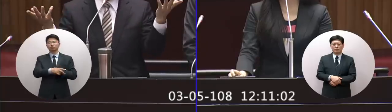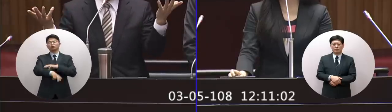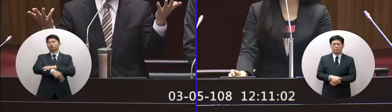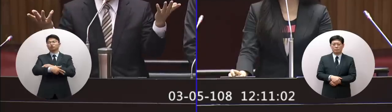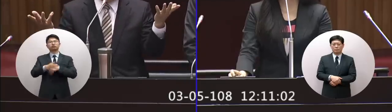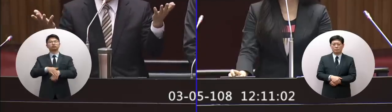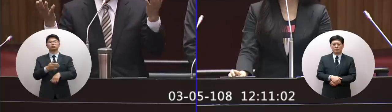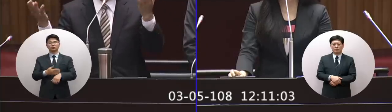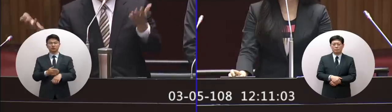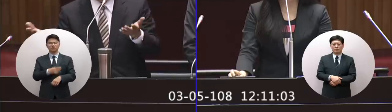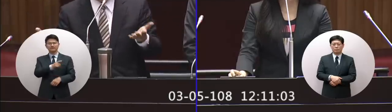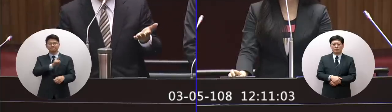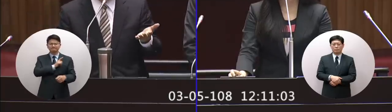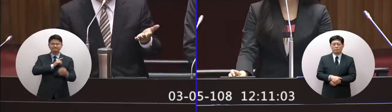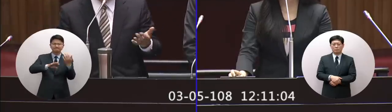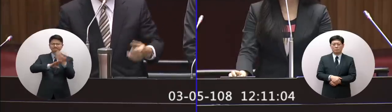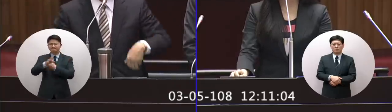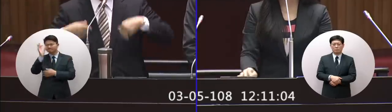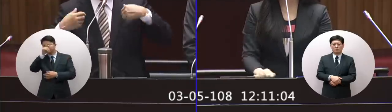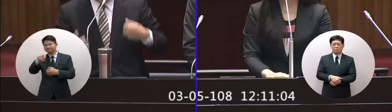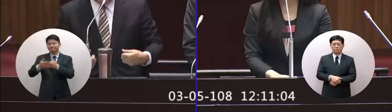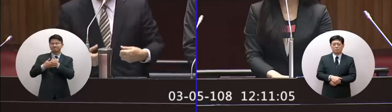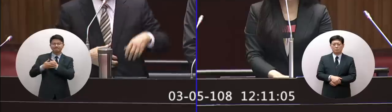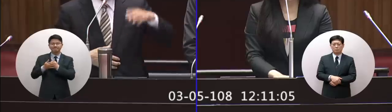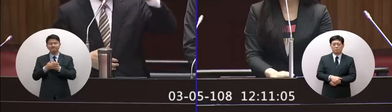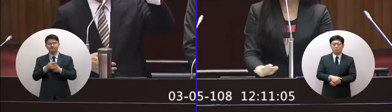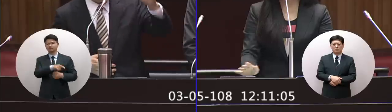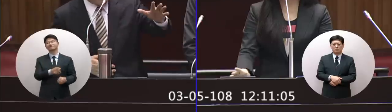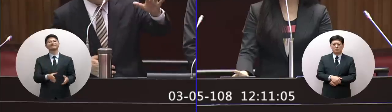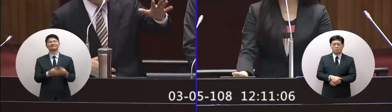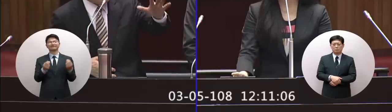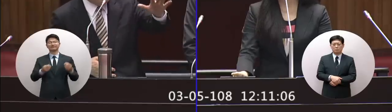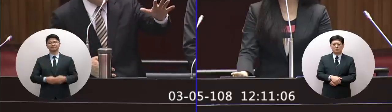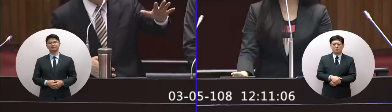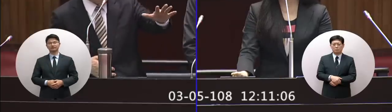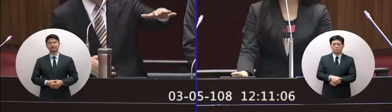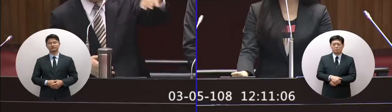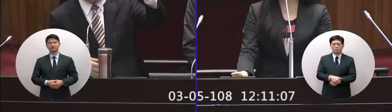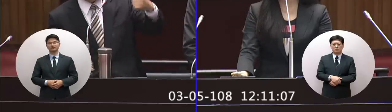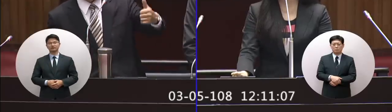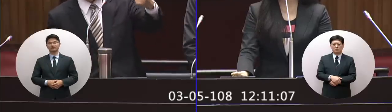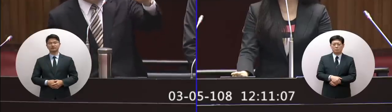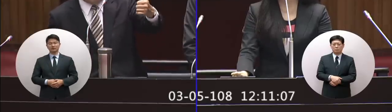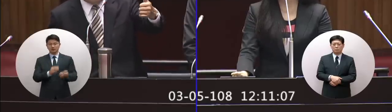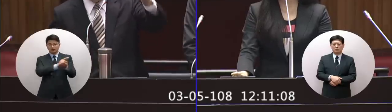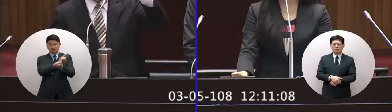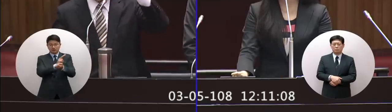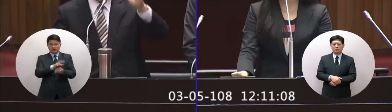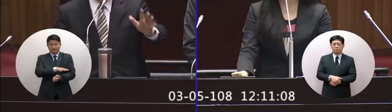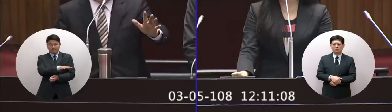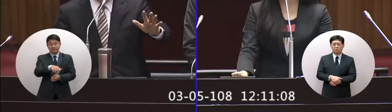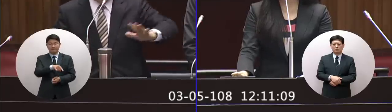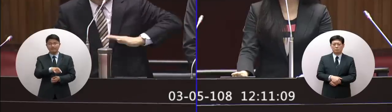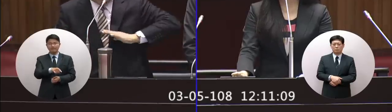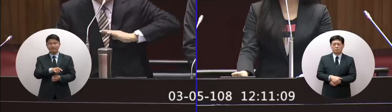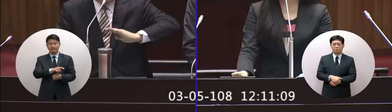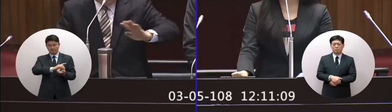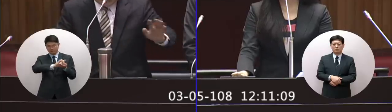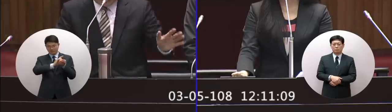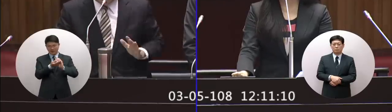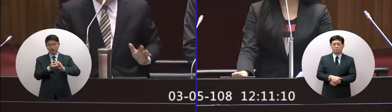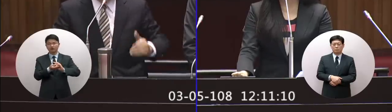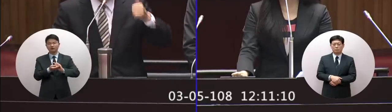他也不用再去另外拜托人家，然后把这个林地真正成为都兰部